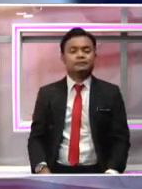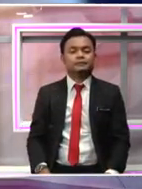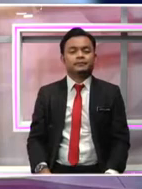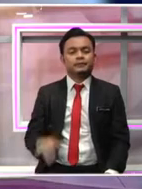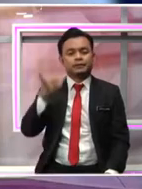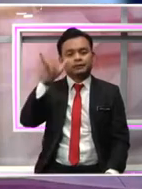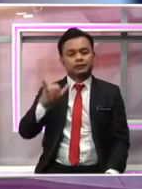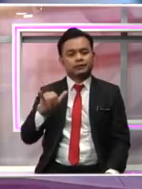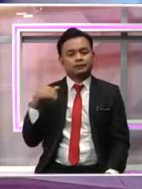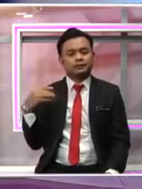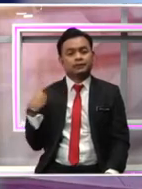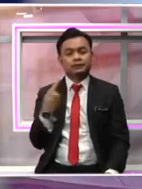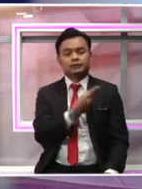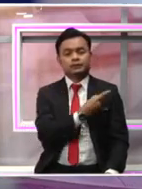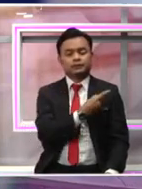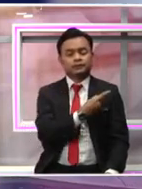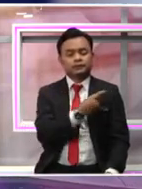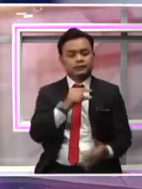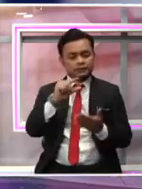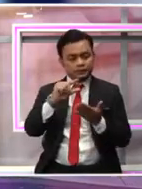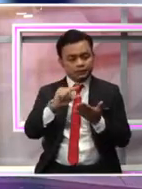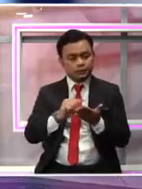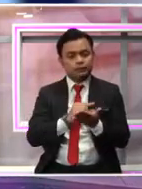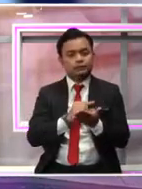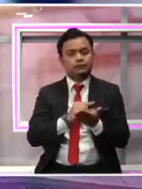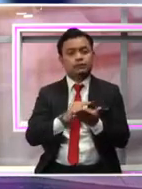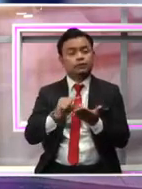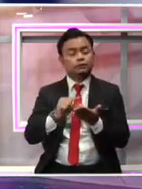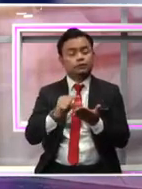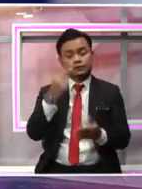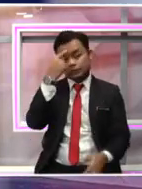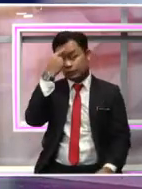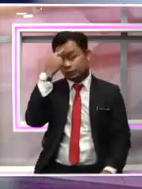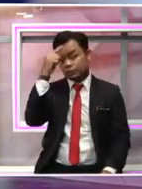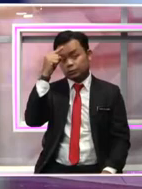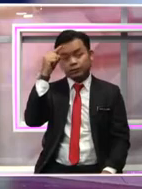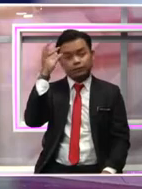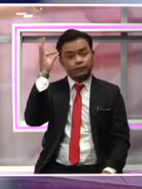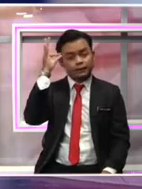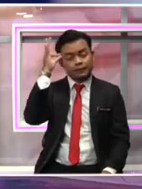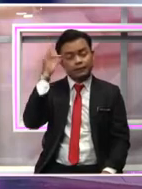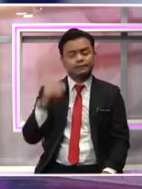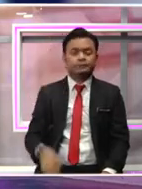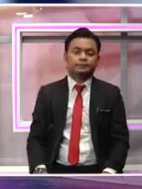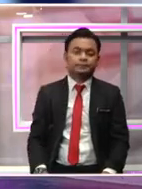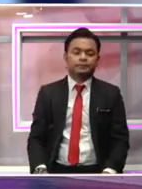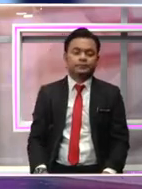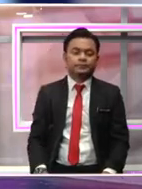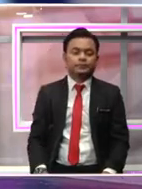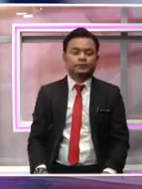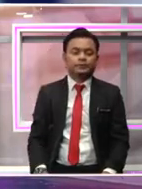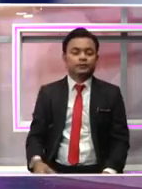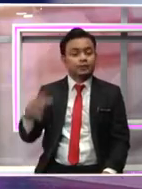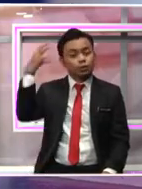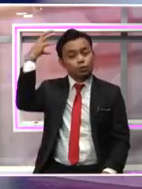berfikir otak cek kuota adegan ini saya yakin itu otak bukan ke itu macam kapas Ke Apa Ke bukan